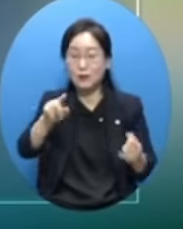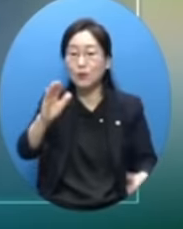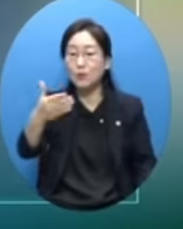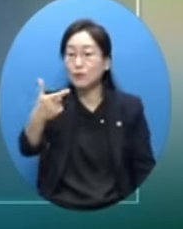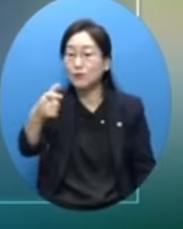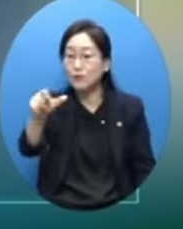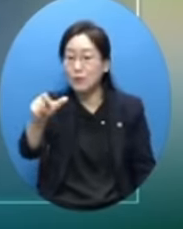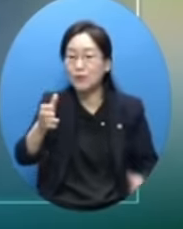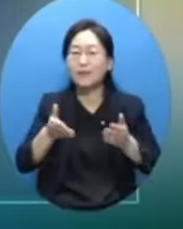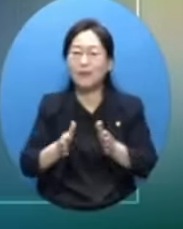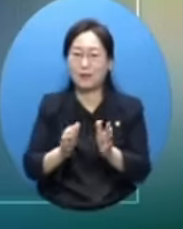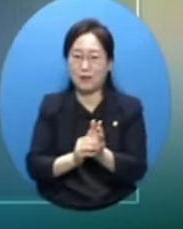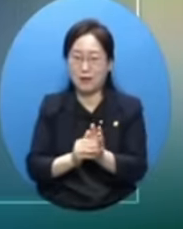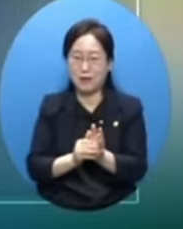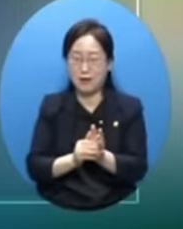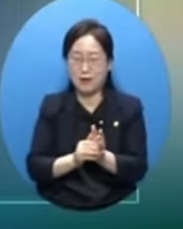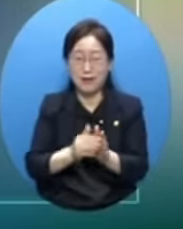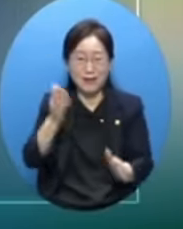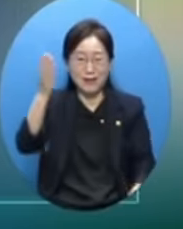1965년에 태어났는데 그때는 한국이